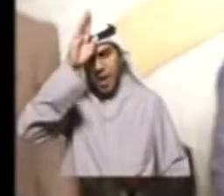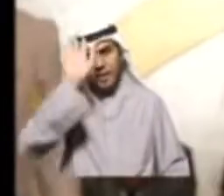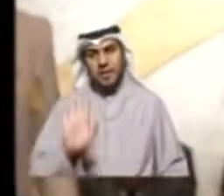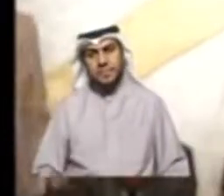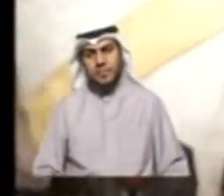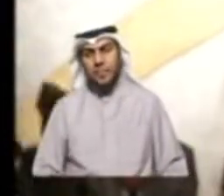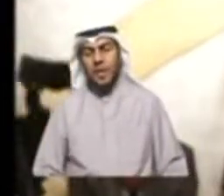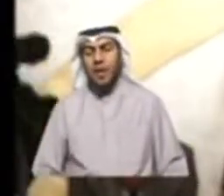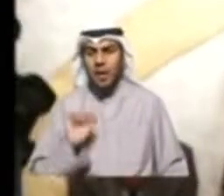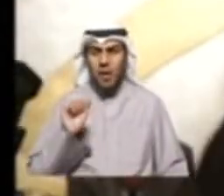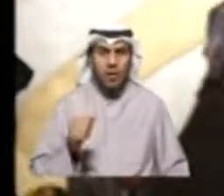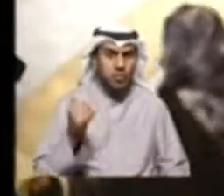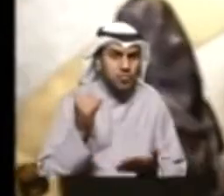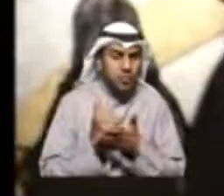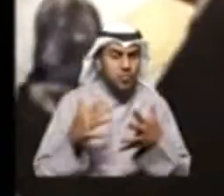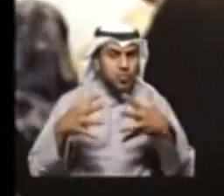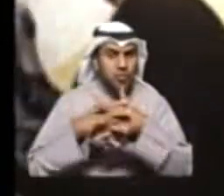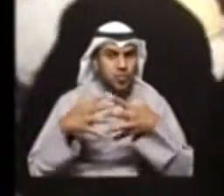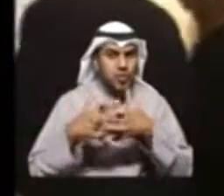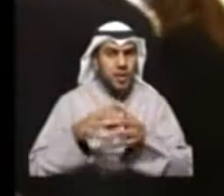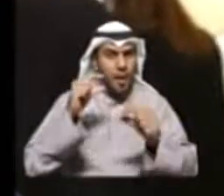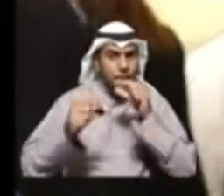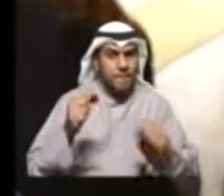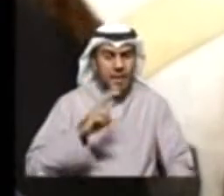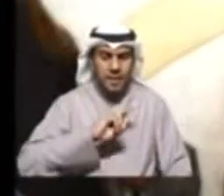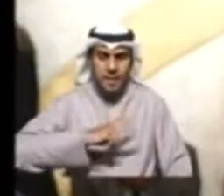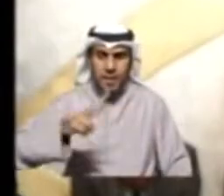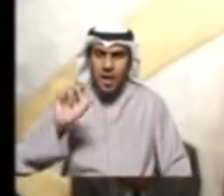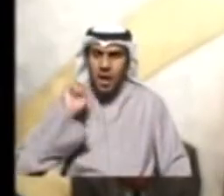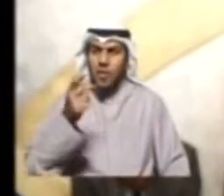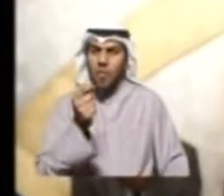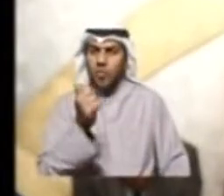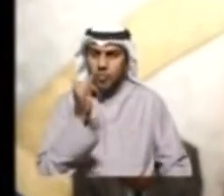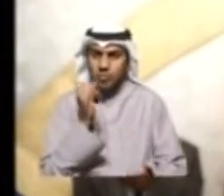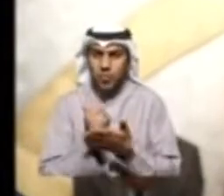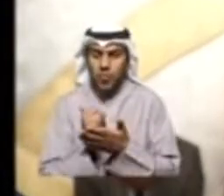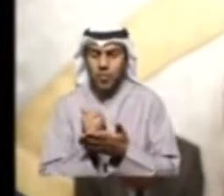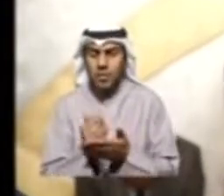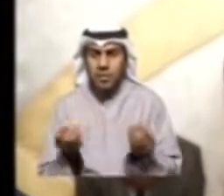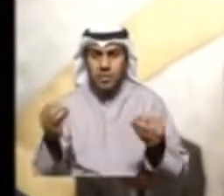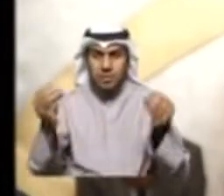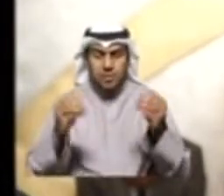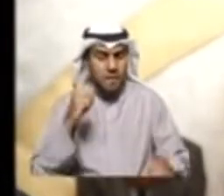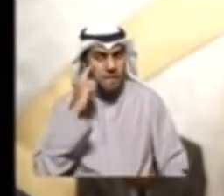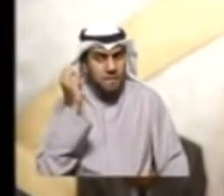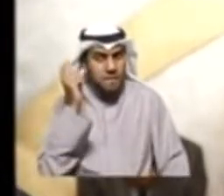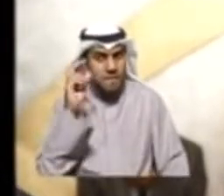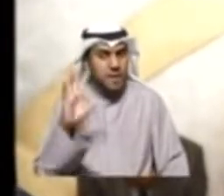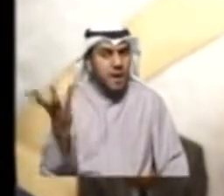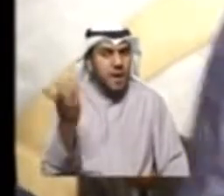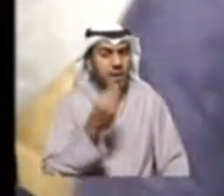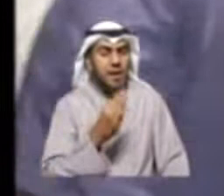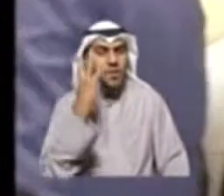قبل مؤسساته المالية، من خلال الضمانات اللي أضفاها على تلك المشاريع. ما